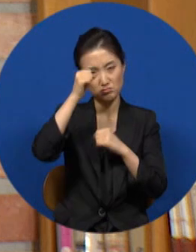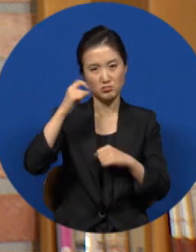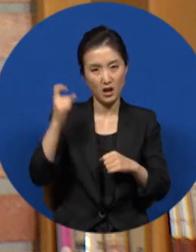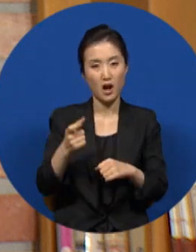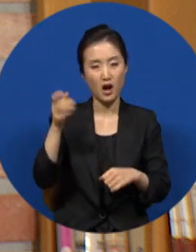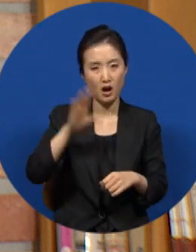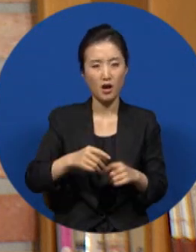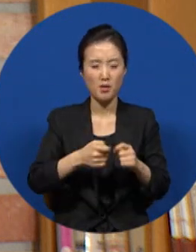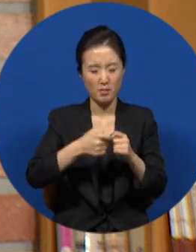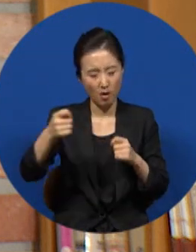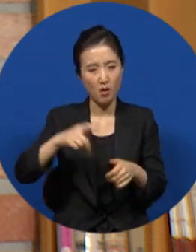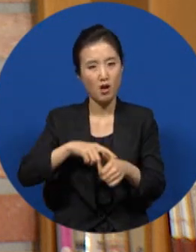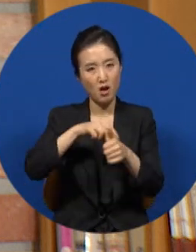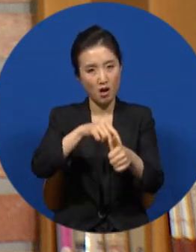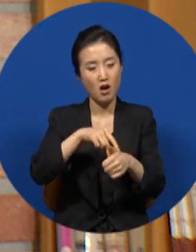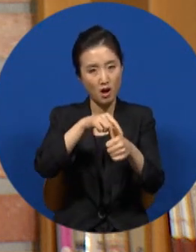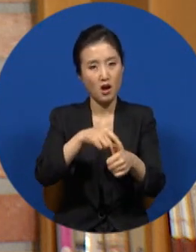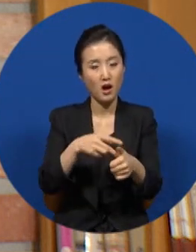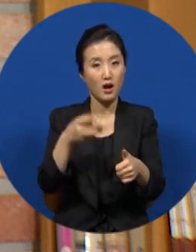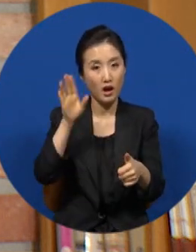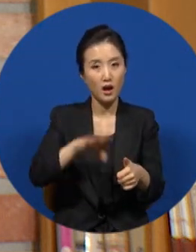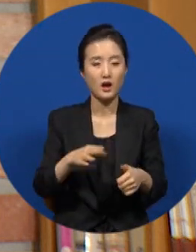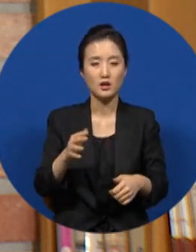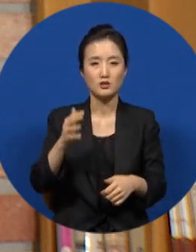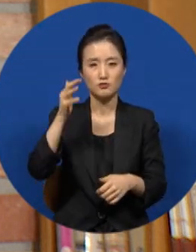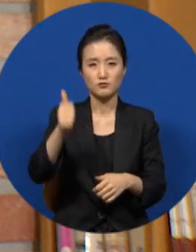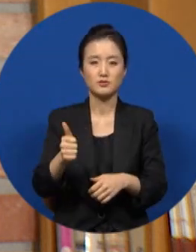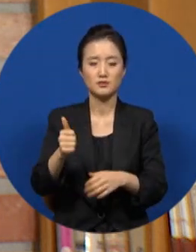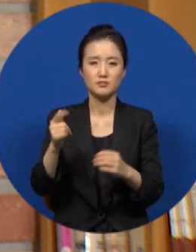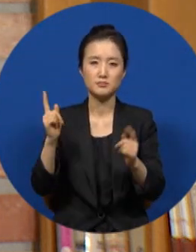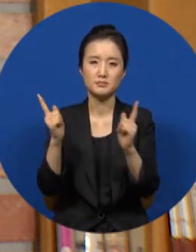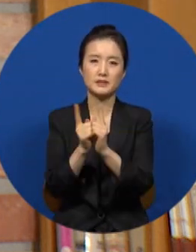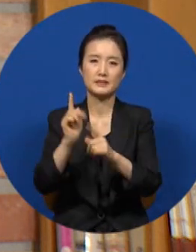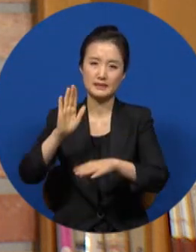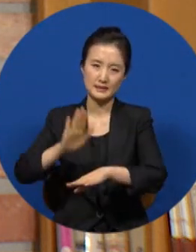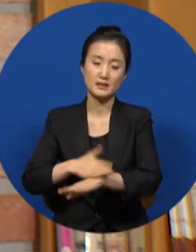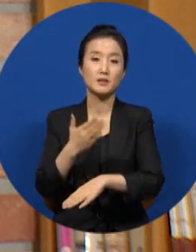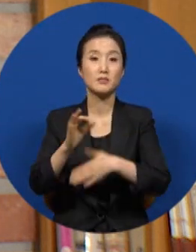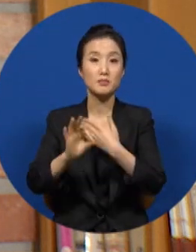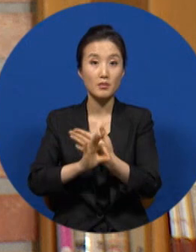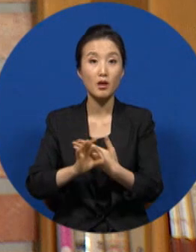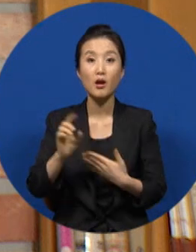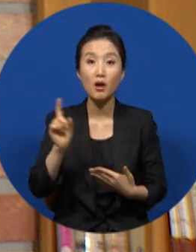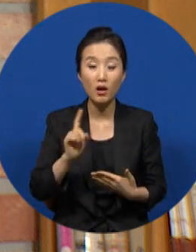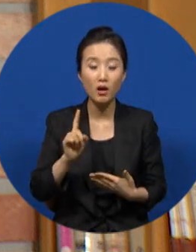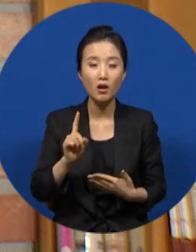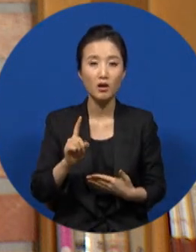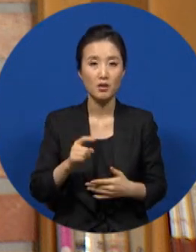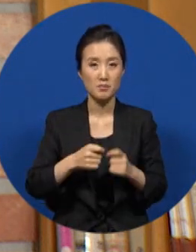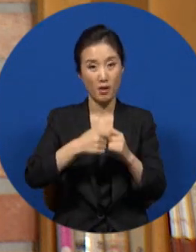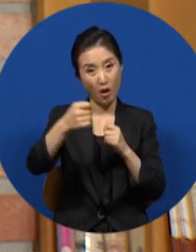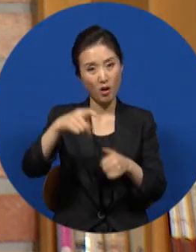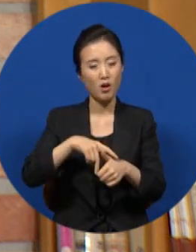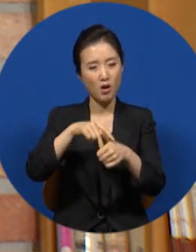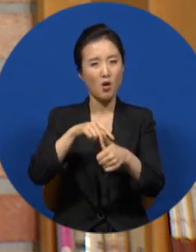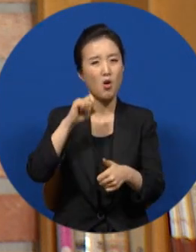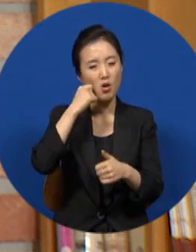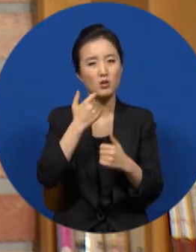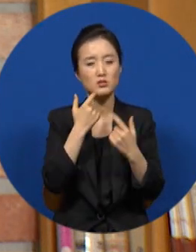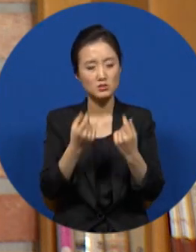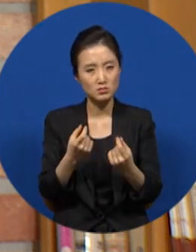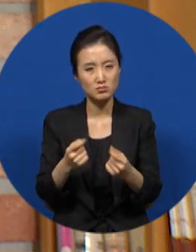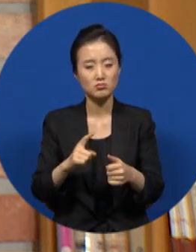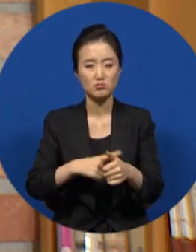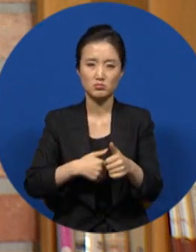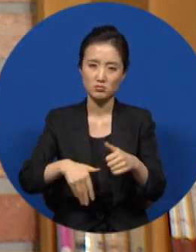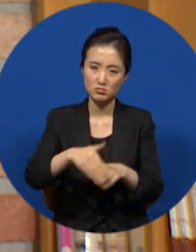막국간에 처박혀가지고 일반 말하고 뭐 다를 바 없지 않습니까? 그렇게 동물에 비유하고 자연에 비유하면서 자연 환경도 마찬가지고